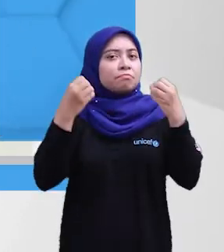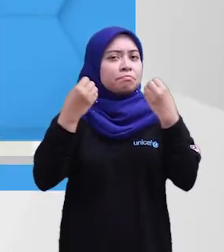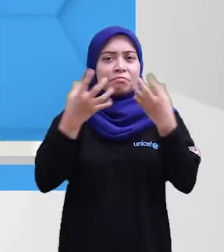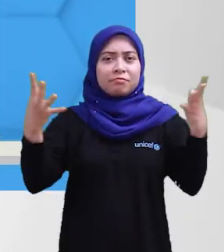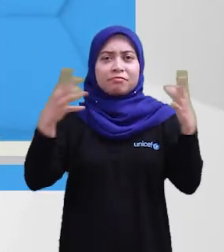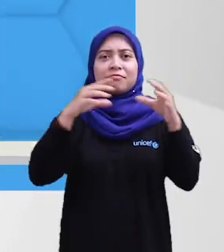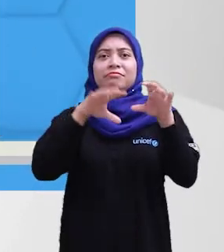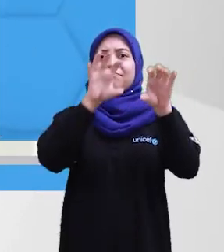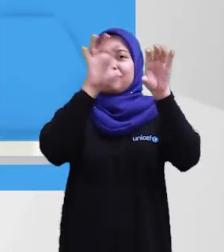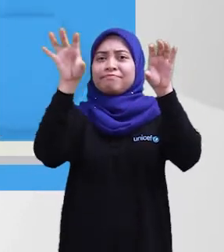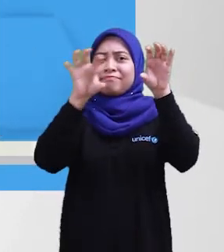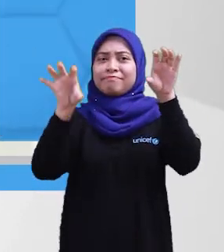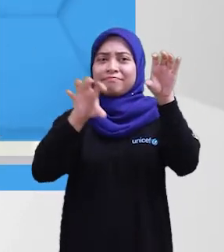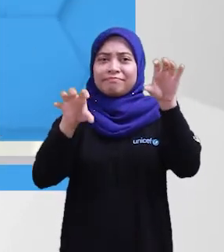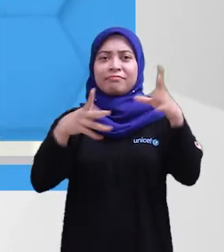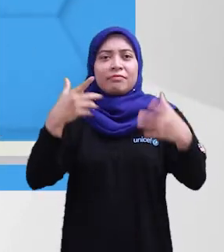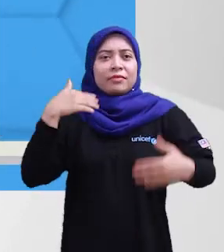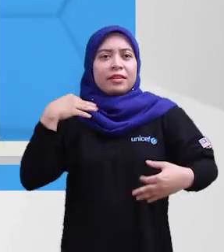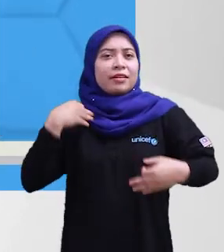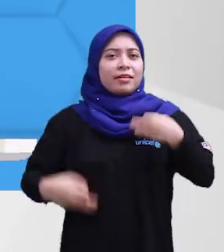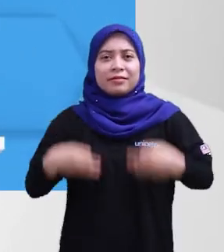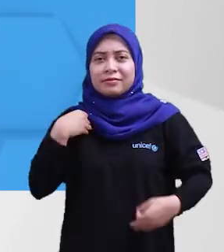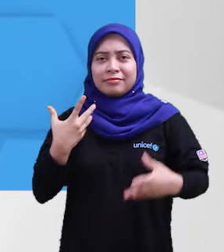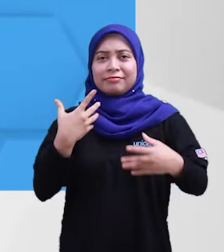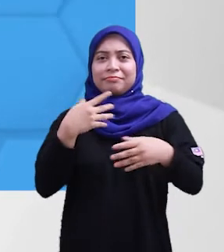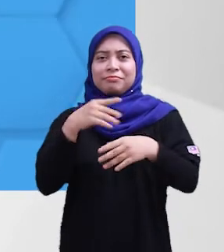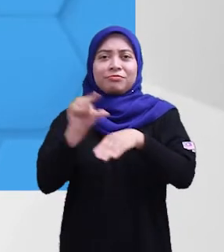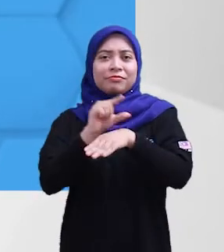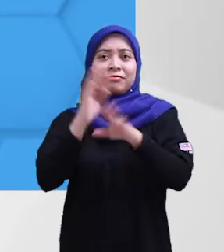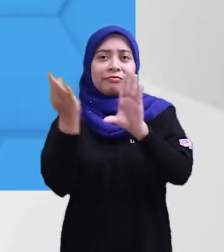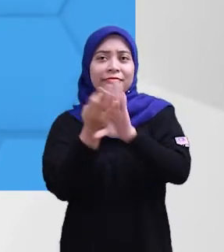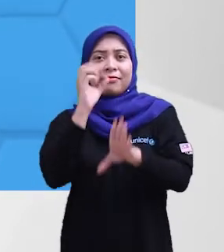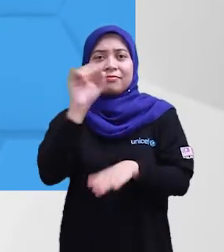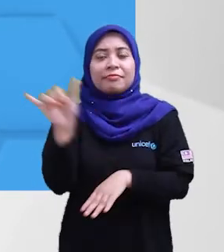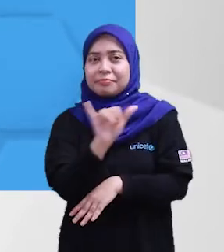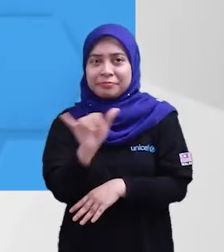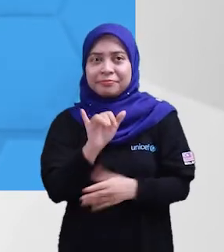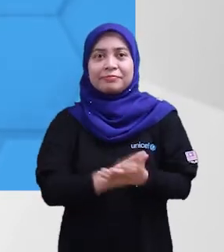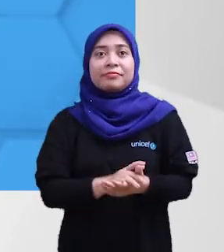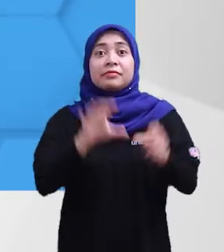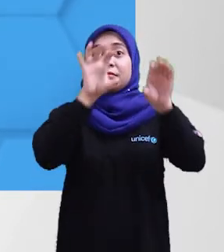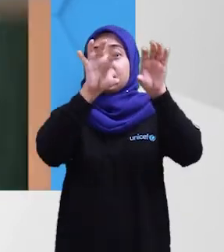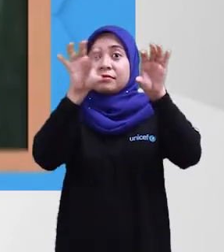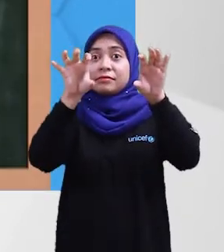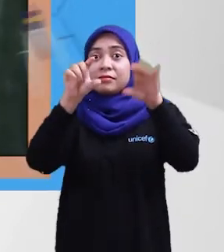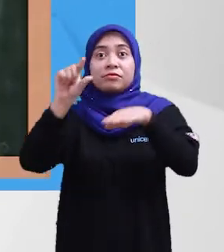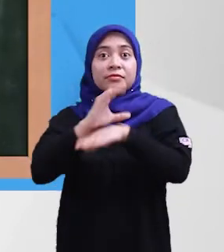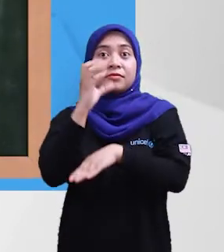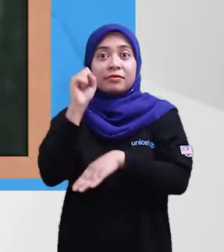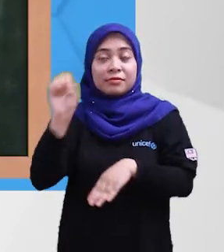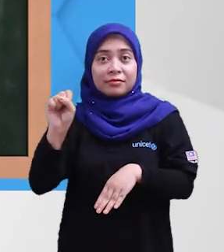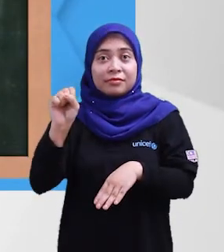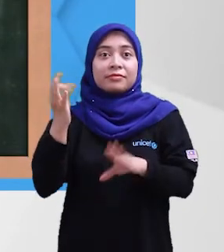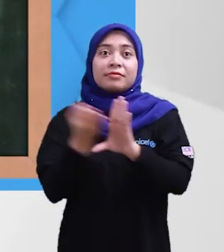semua halaman mempunyai style atau gaya yang sama dengan menggunakan fail CSS yang sama. Halaman web yang